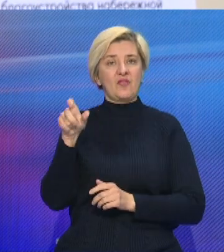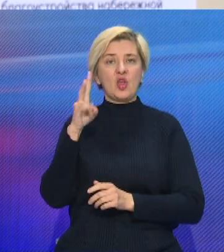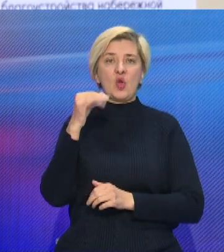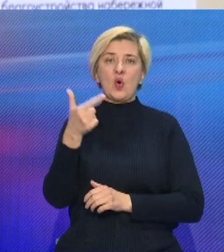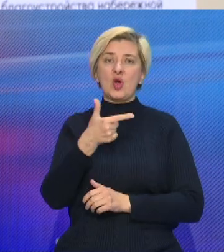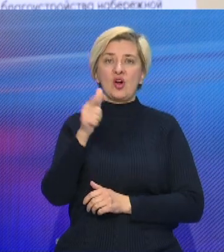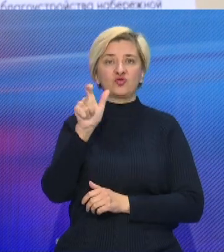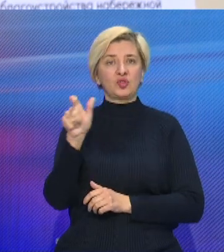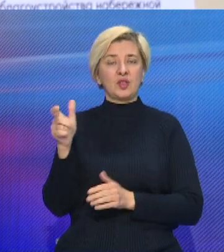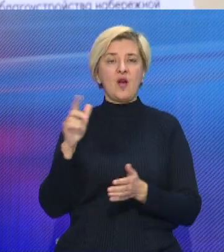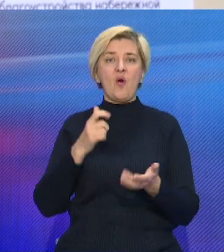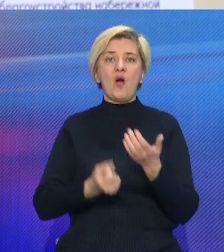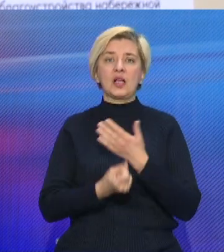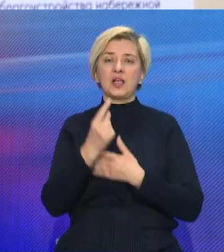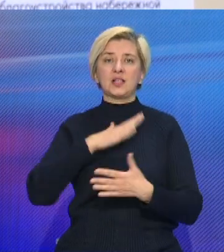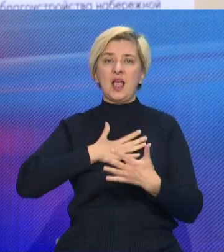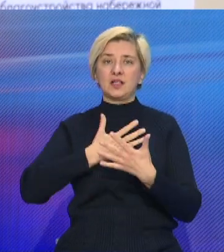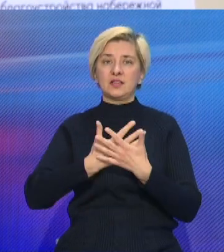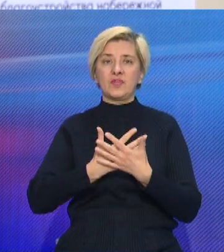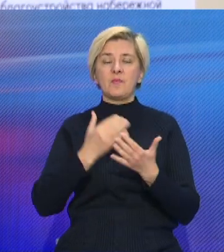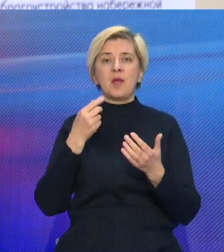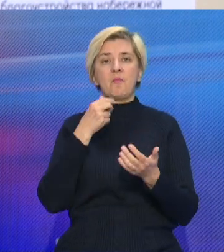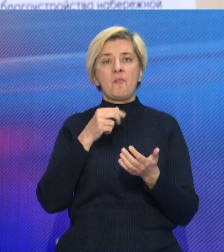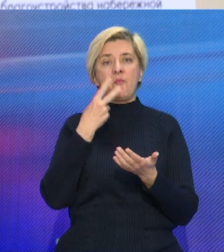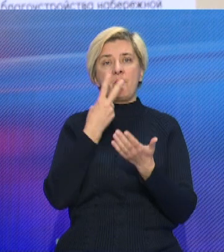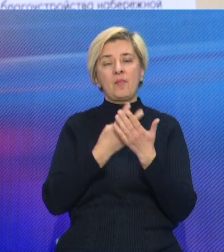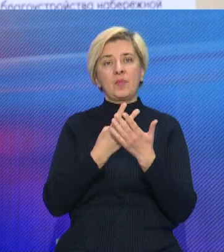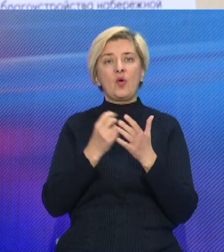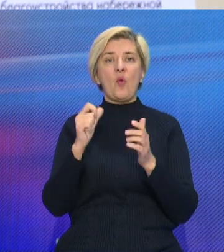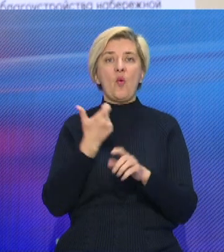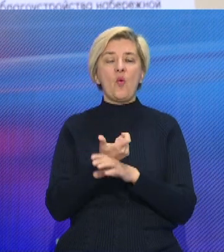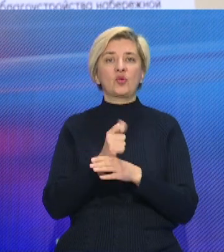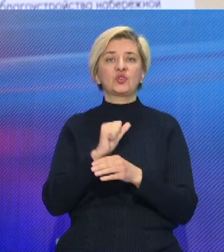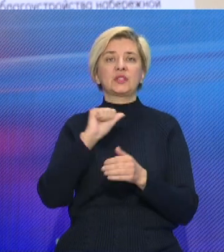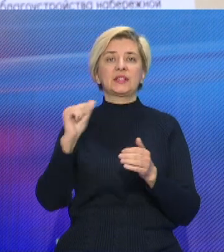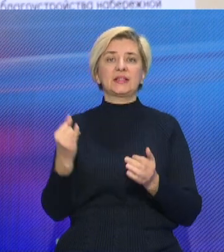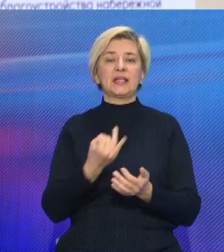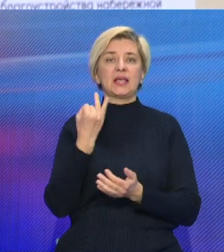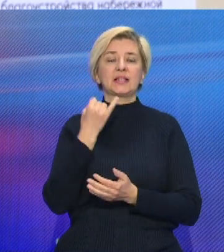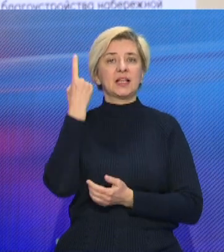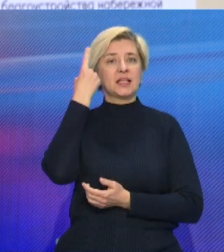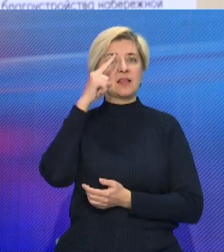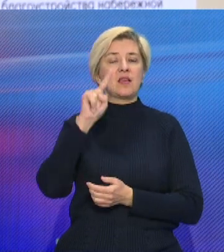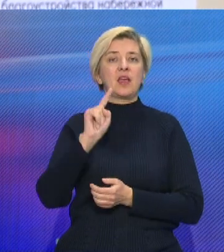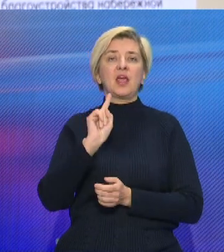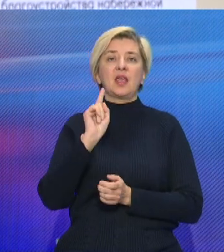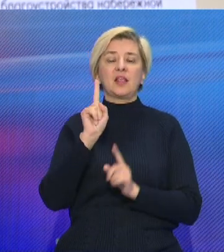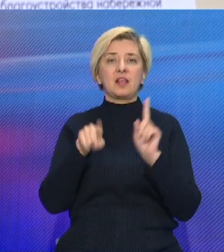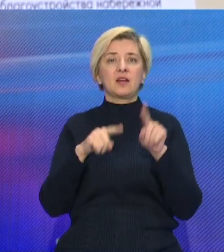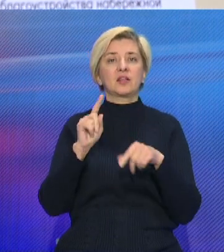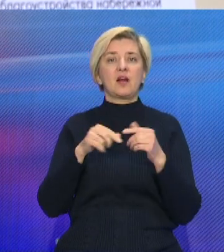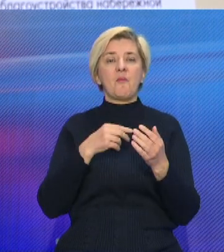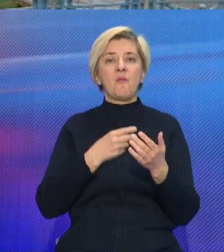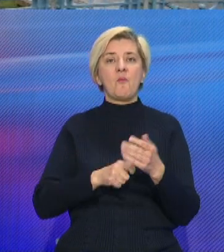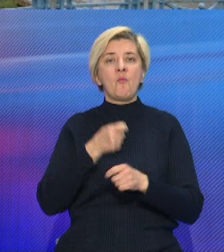оказались очень активные, представляли очень интересные идеи, и некоторые из них выполнены подано достаточно профессионально